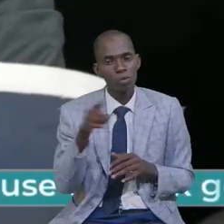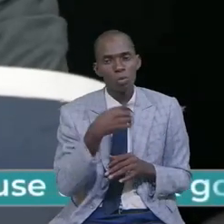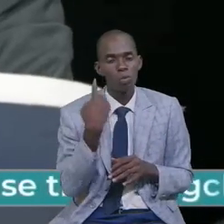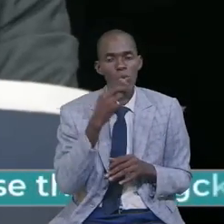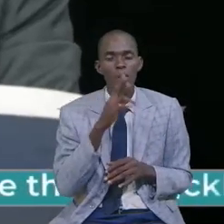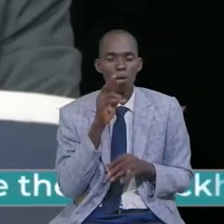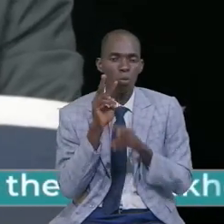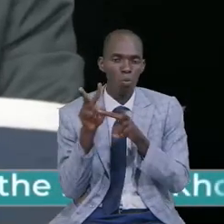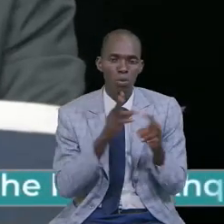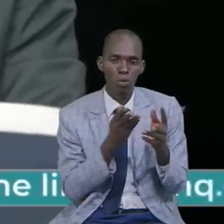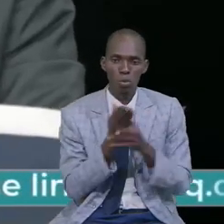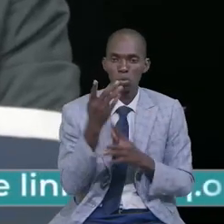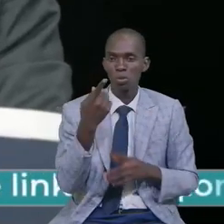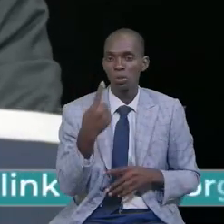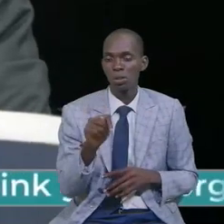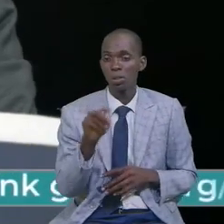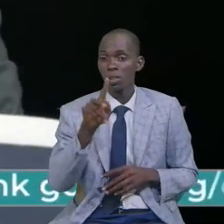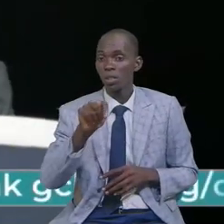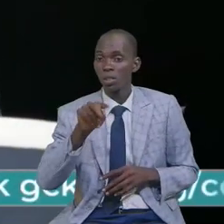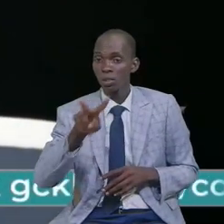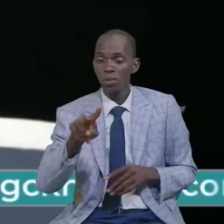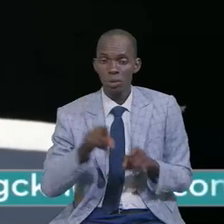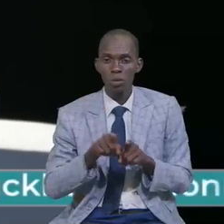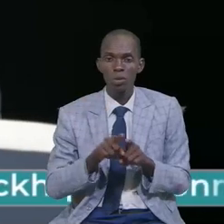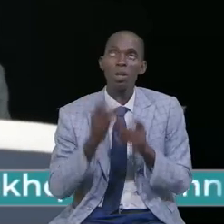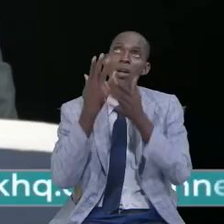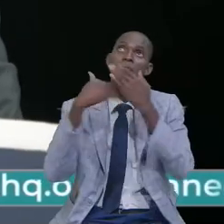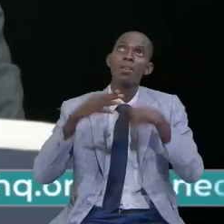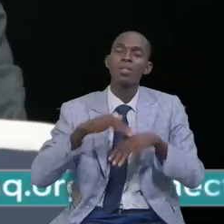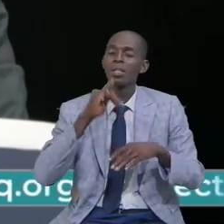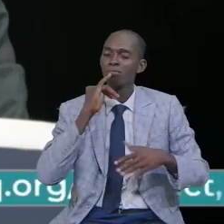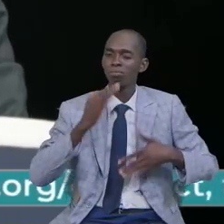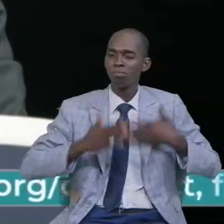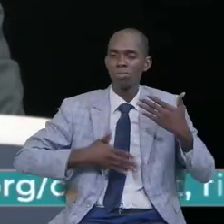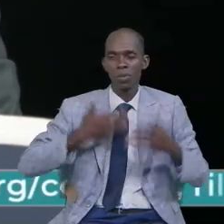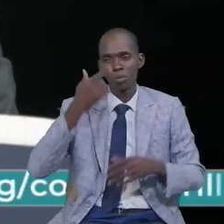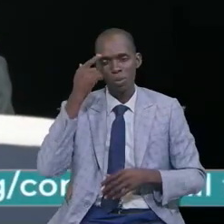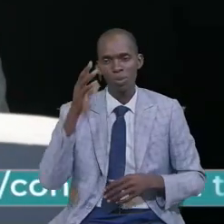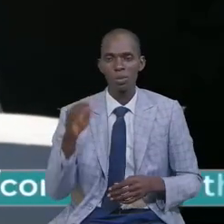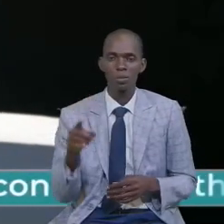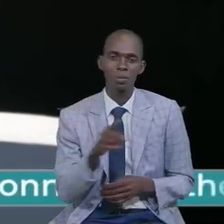à la télévision, le ciel se réjouit à cause de vous.